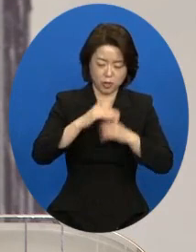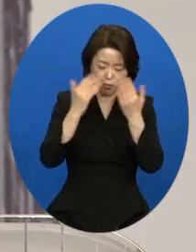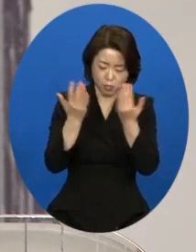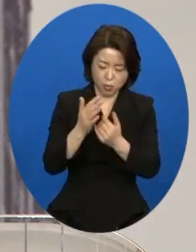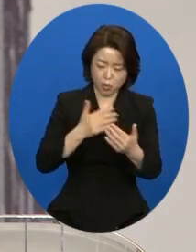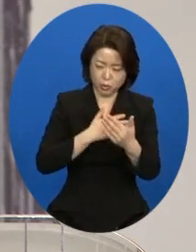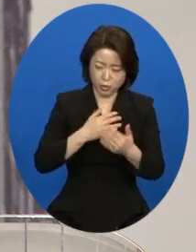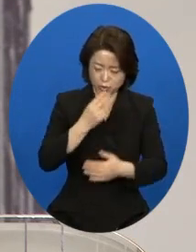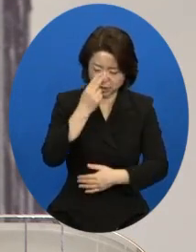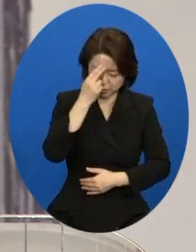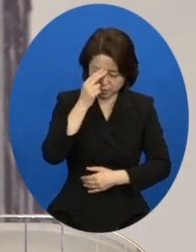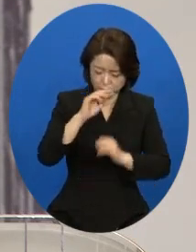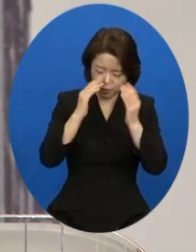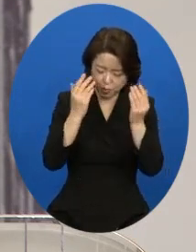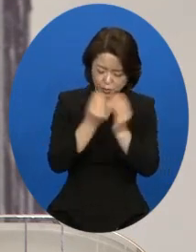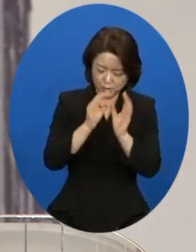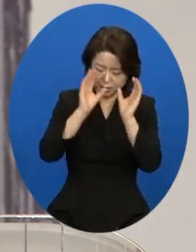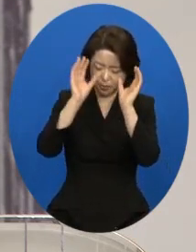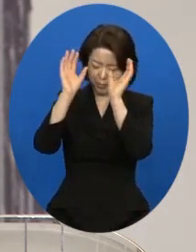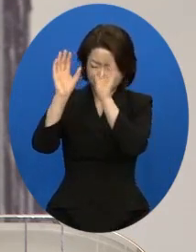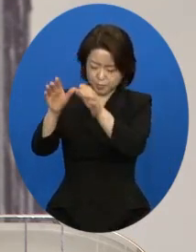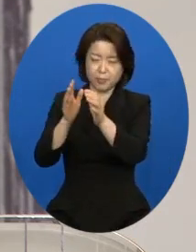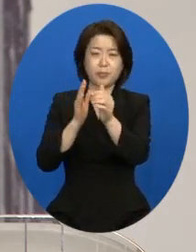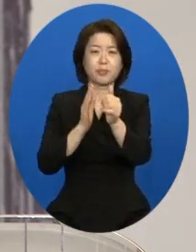두려움과 근심을 완전히 맡기십시다.